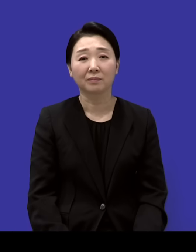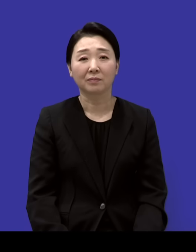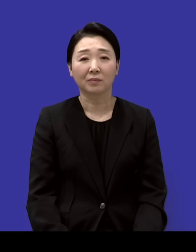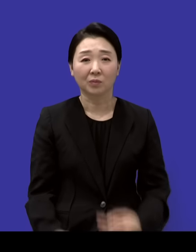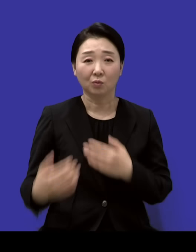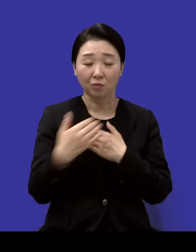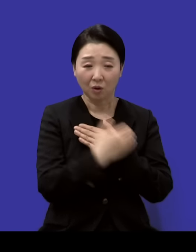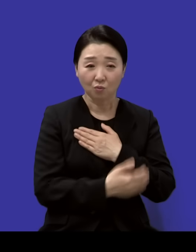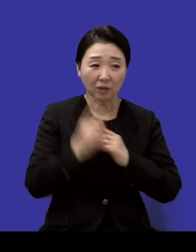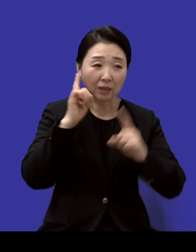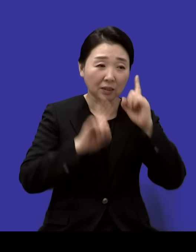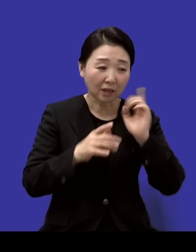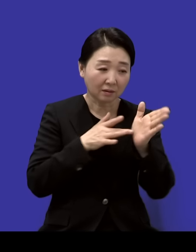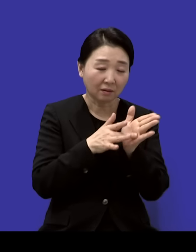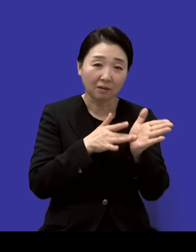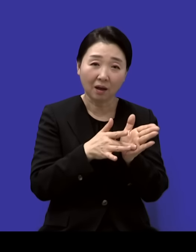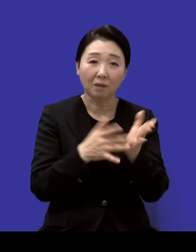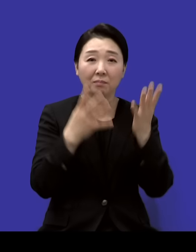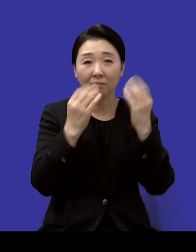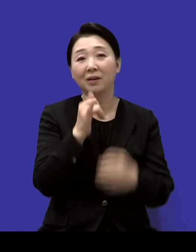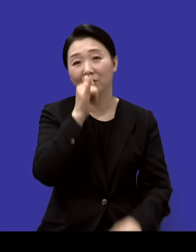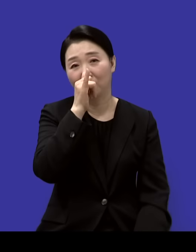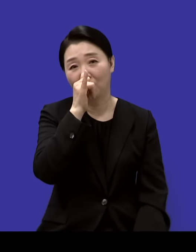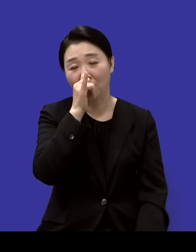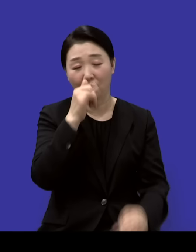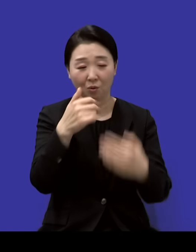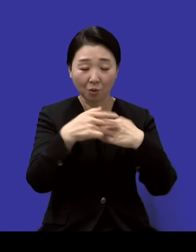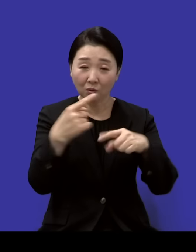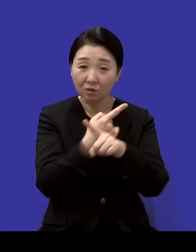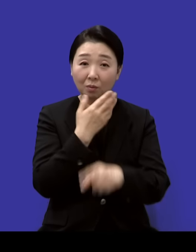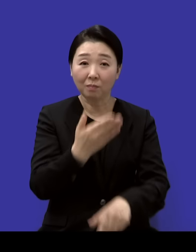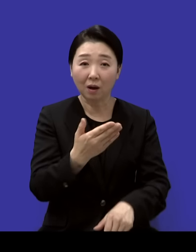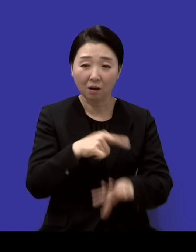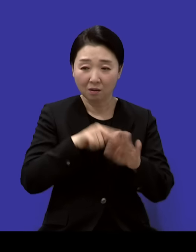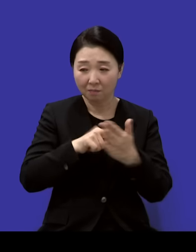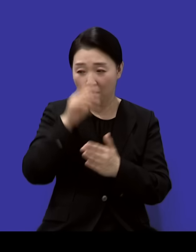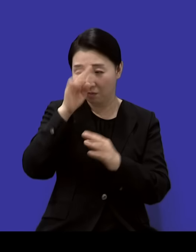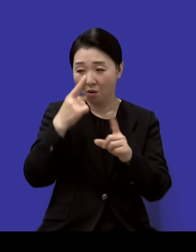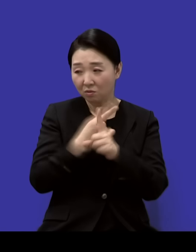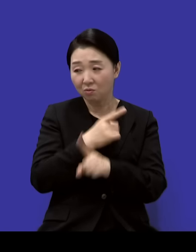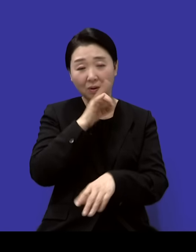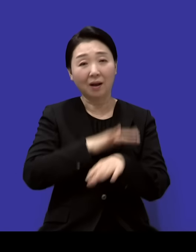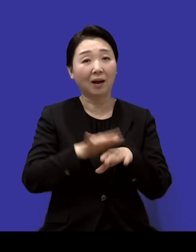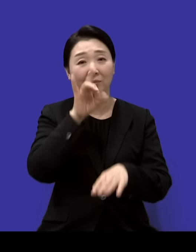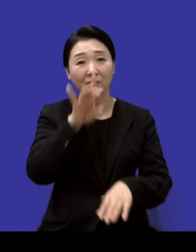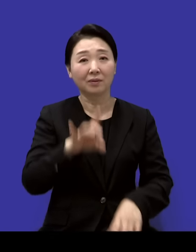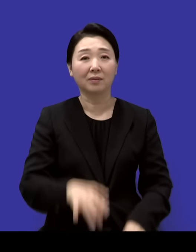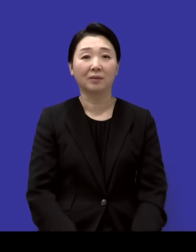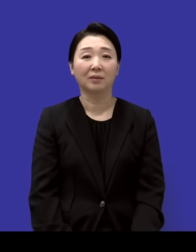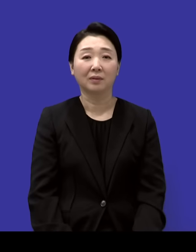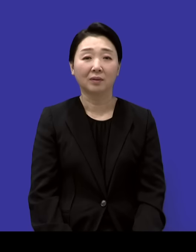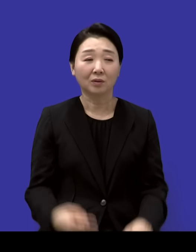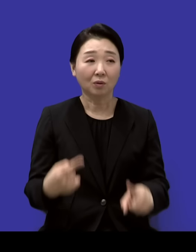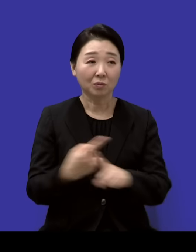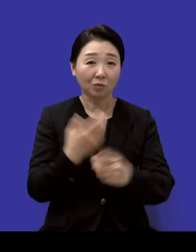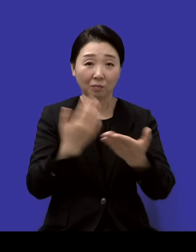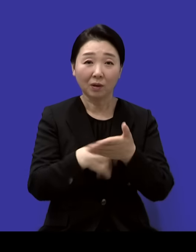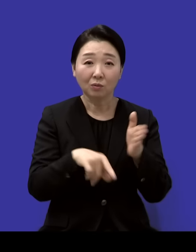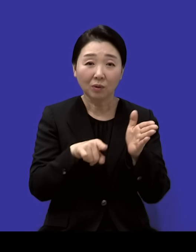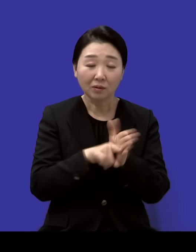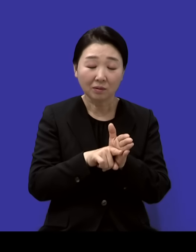육체에 있는 상처에 대한 약들은 굉장히 많잖아요. 병원에서 치료가 되는데 이 마음의 병 치료가 안 되니까 네. 그거 치료받으려고